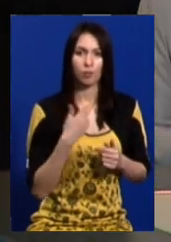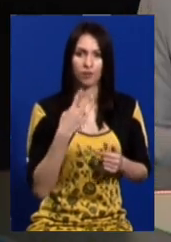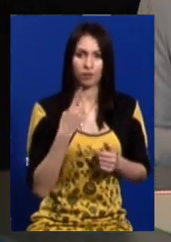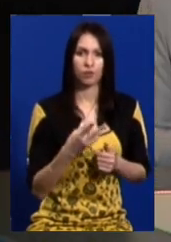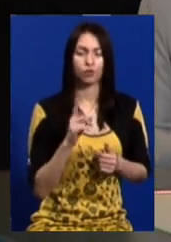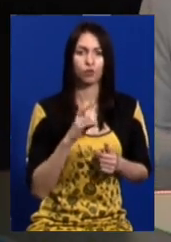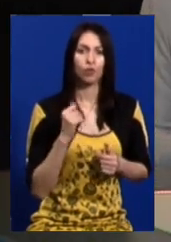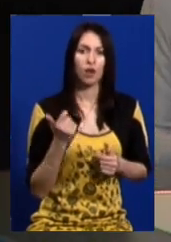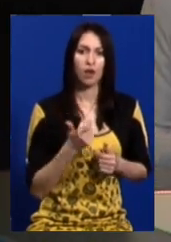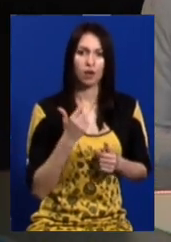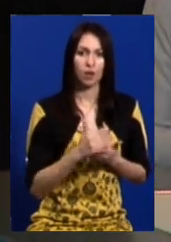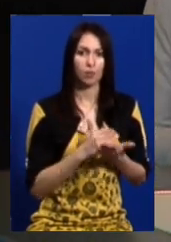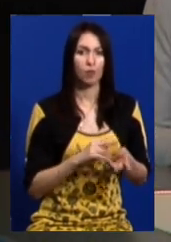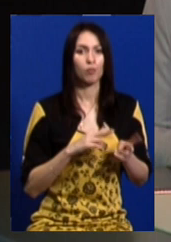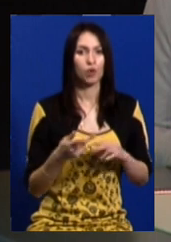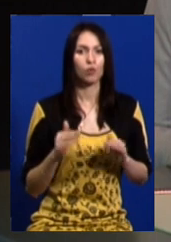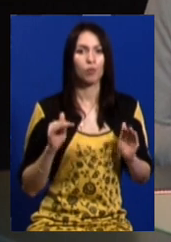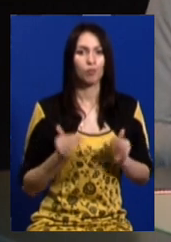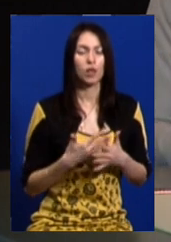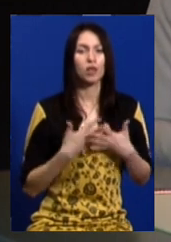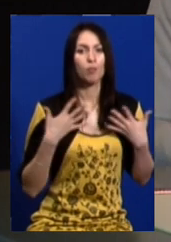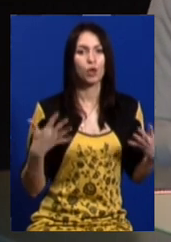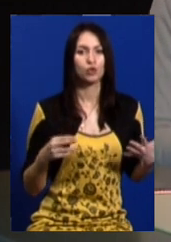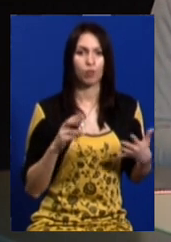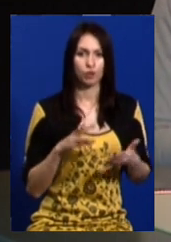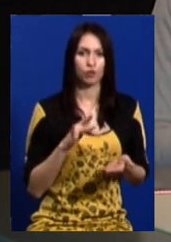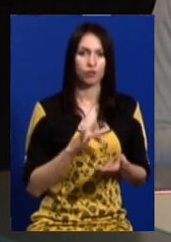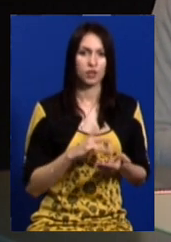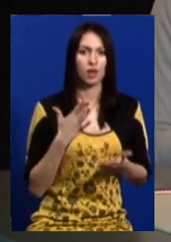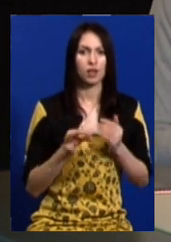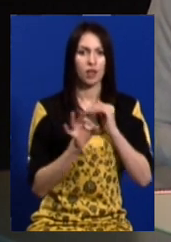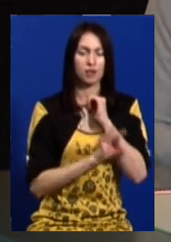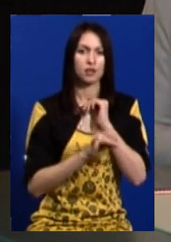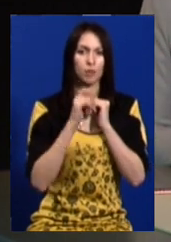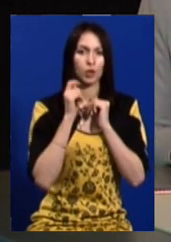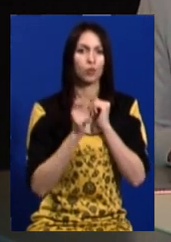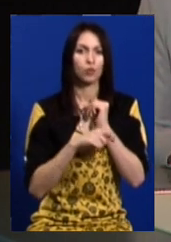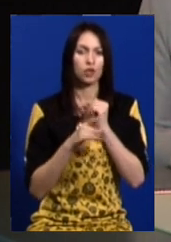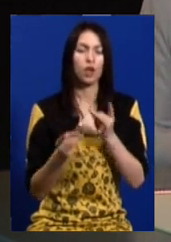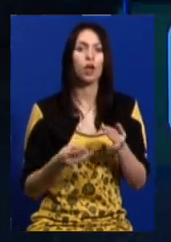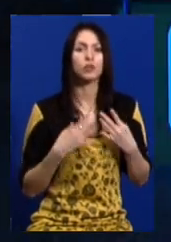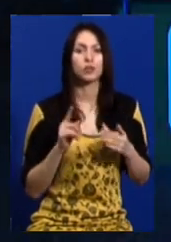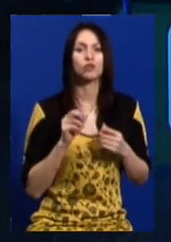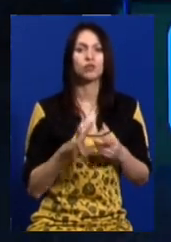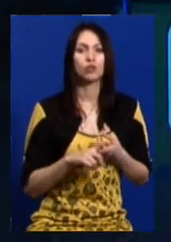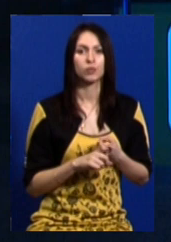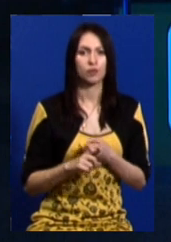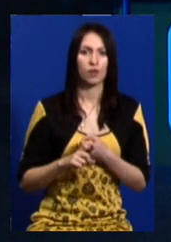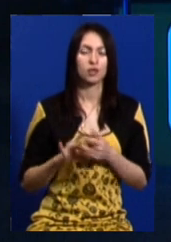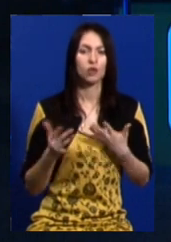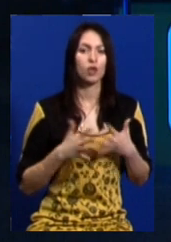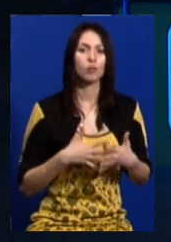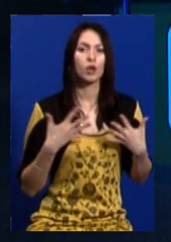що на Харківщині процес переходу значно менш масштабний, ніж у центральній або західній Україні. Поясніть, будь ласка, з чим це пов'язано і яких